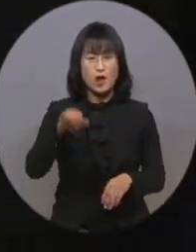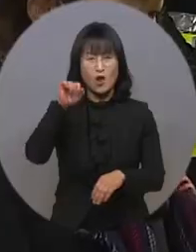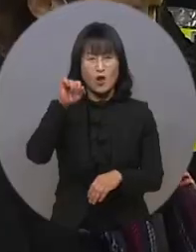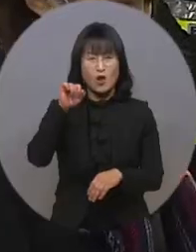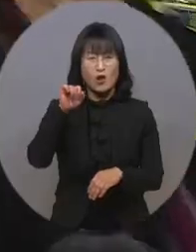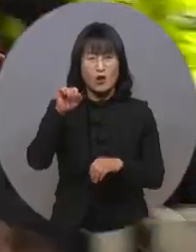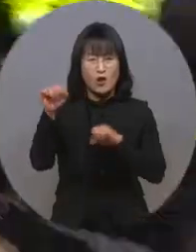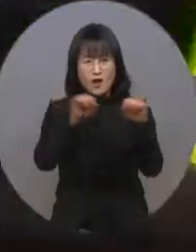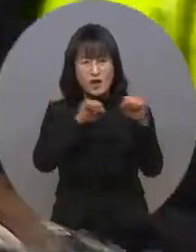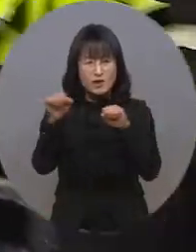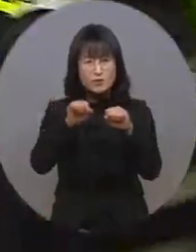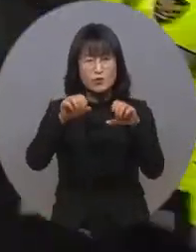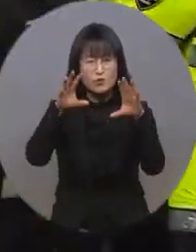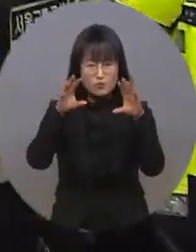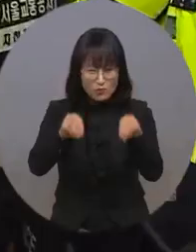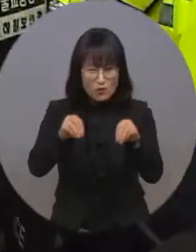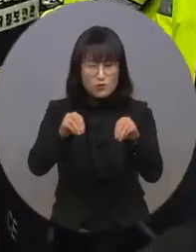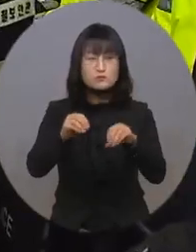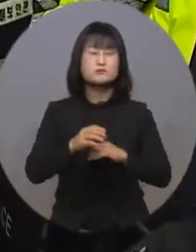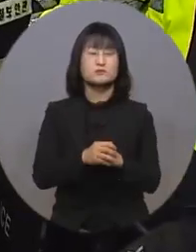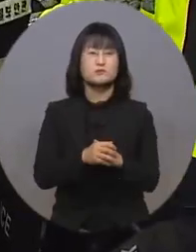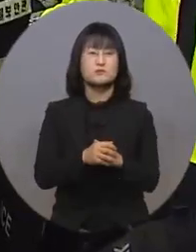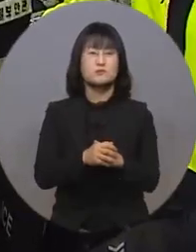멈춰주십시오. 보장해 주십시오.